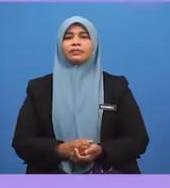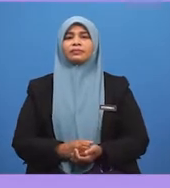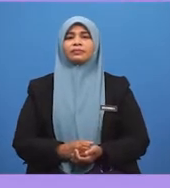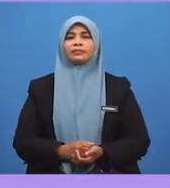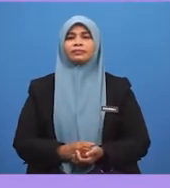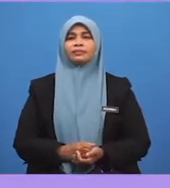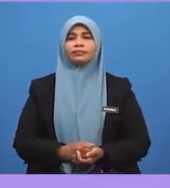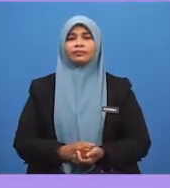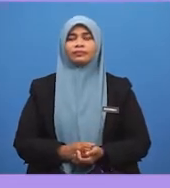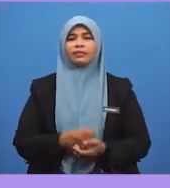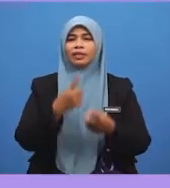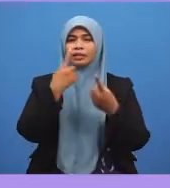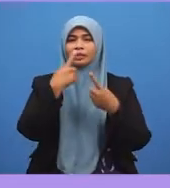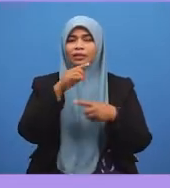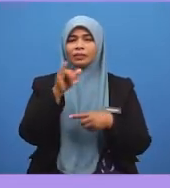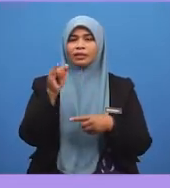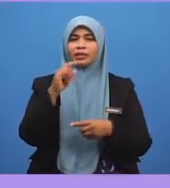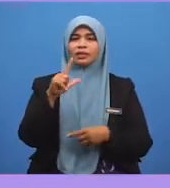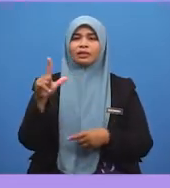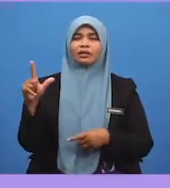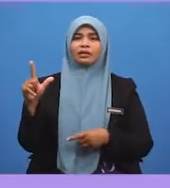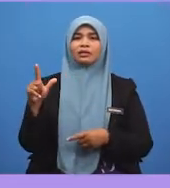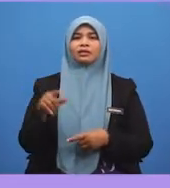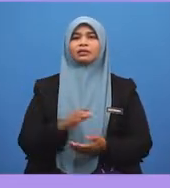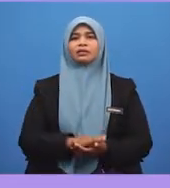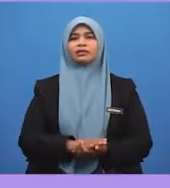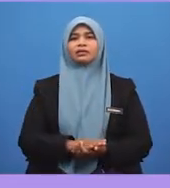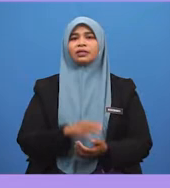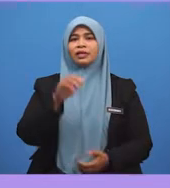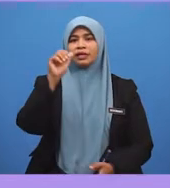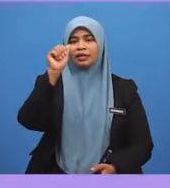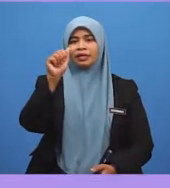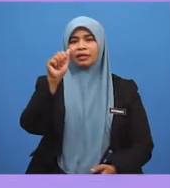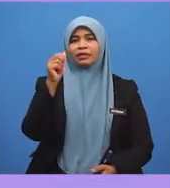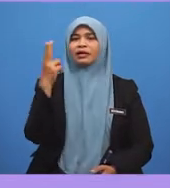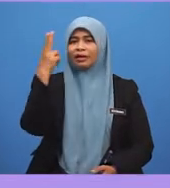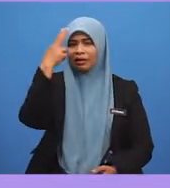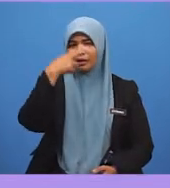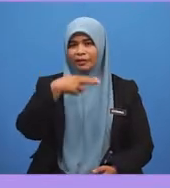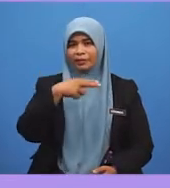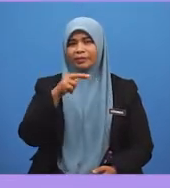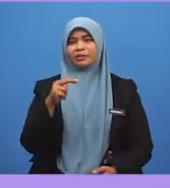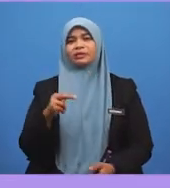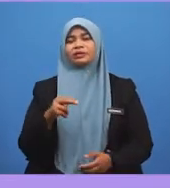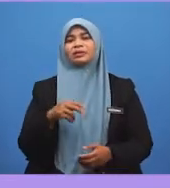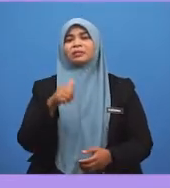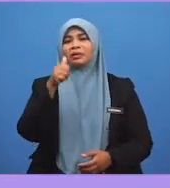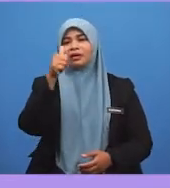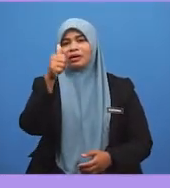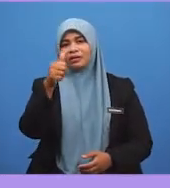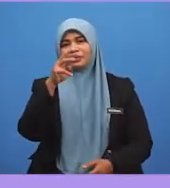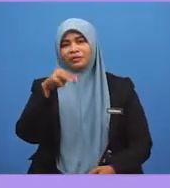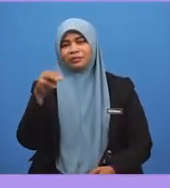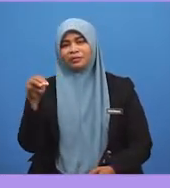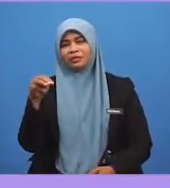Jawapannya ialah A hadapan. Bagus